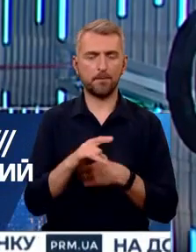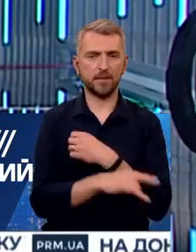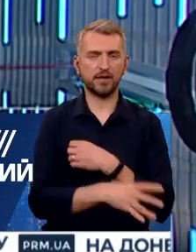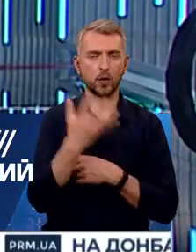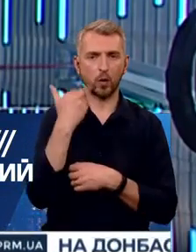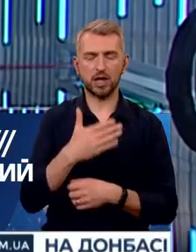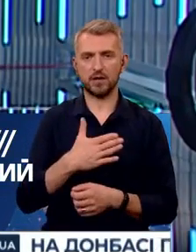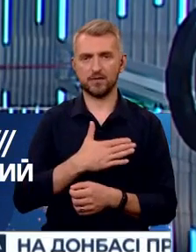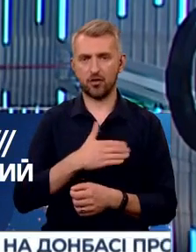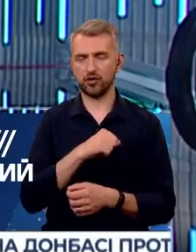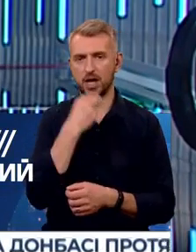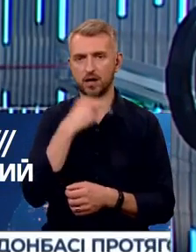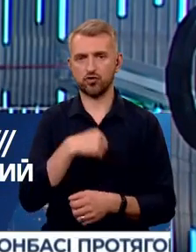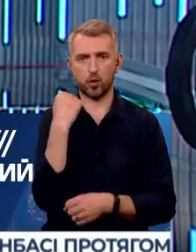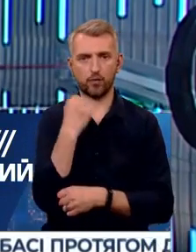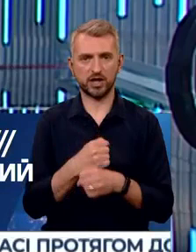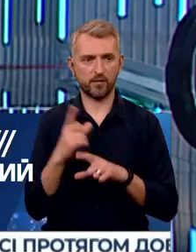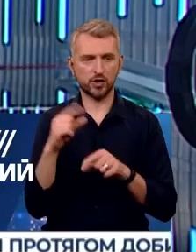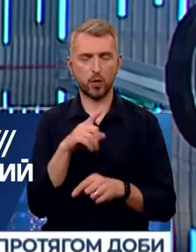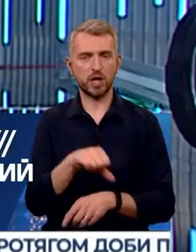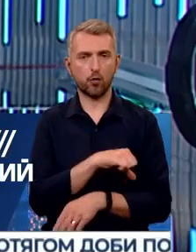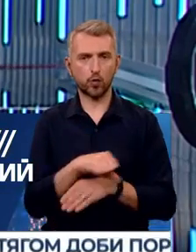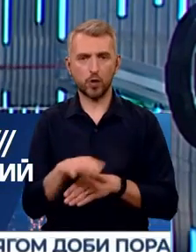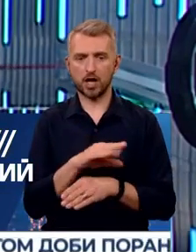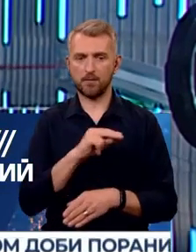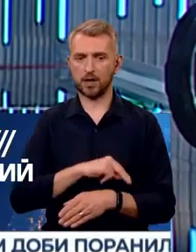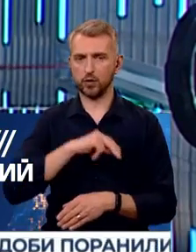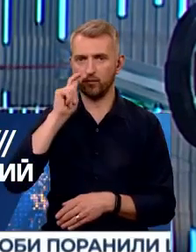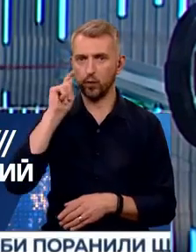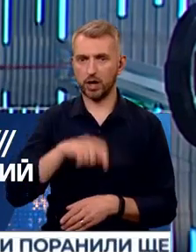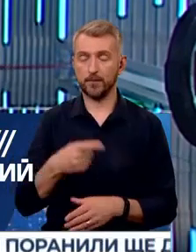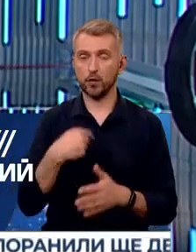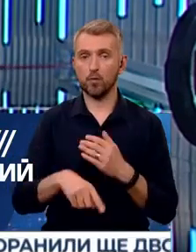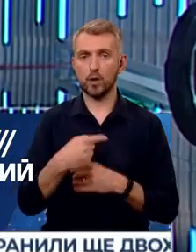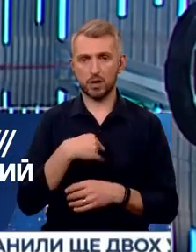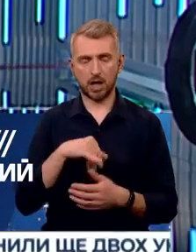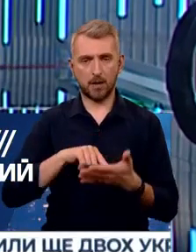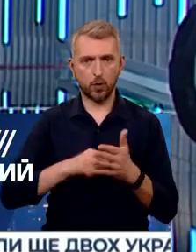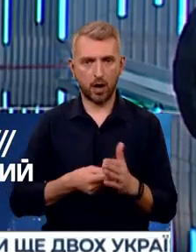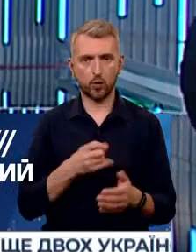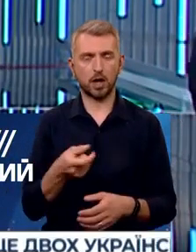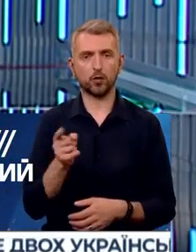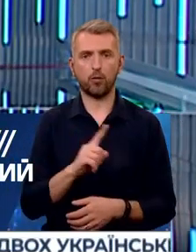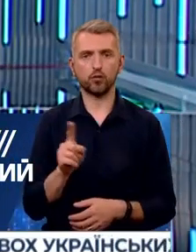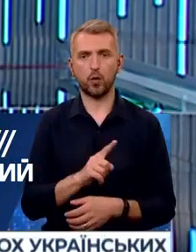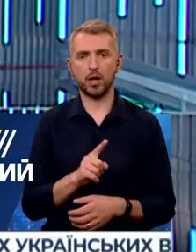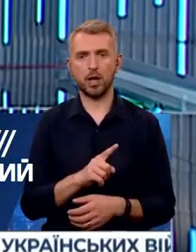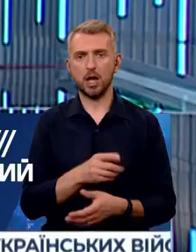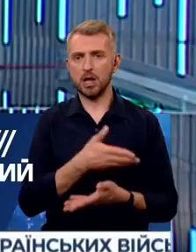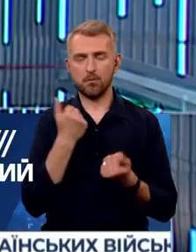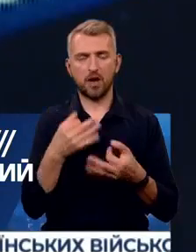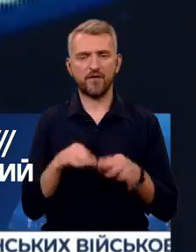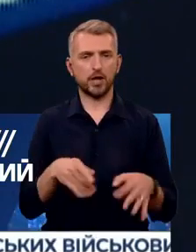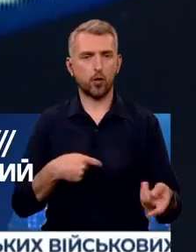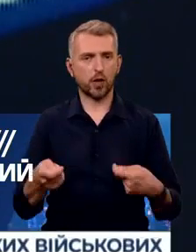коли наші найкращі робітники виїжджають за кордон, а не працюють в Україні? Тому я і наполягаю на тому, що немає вільного